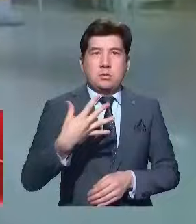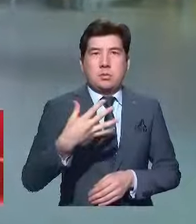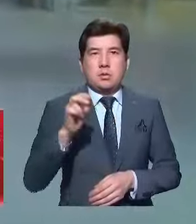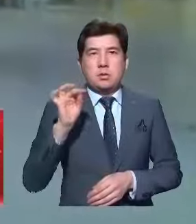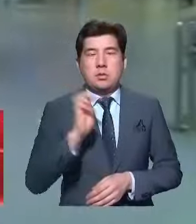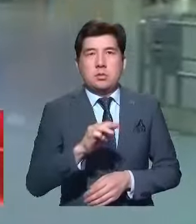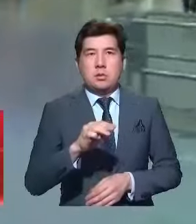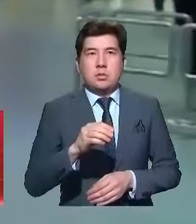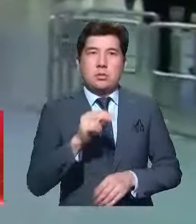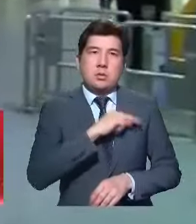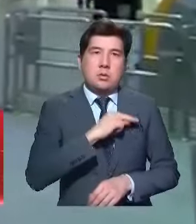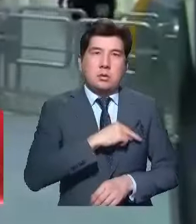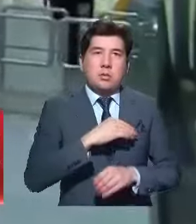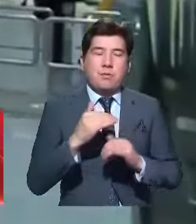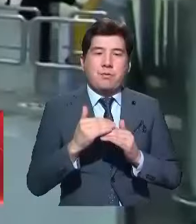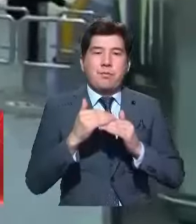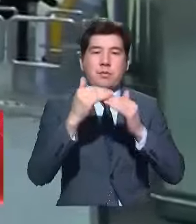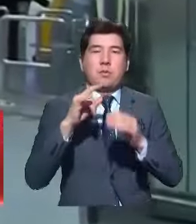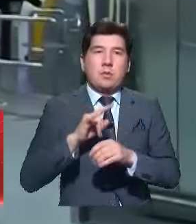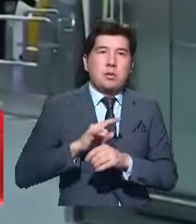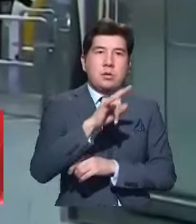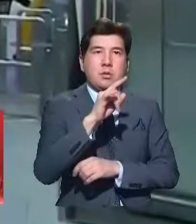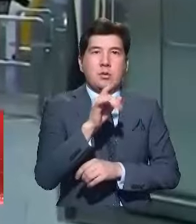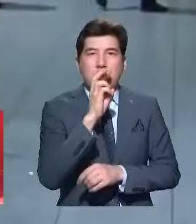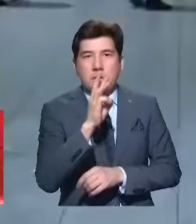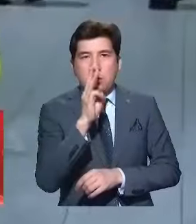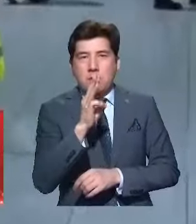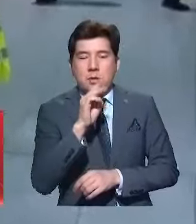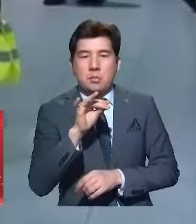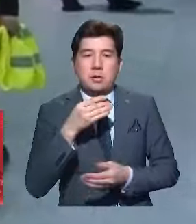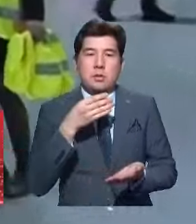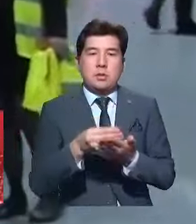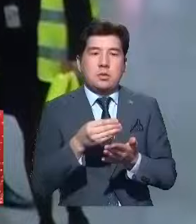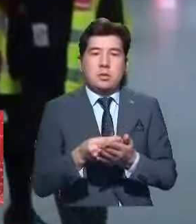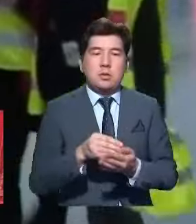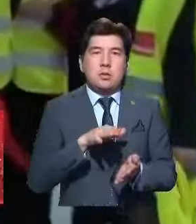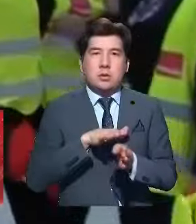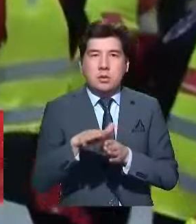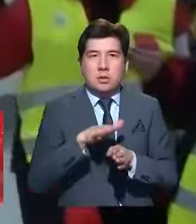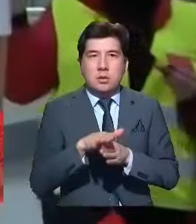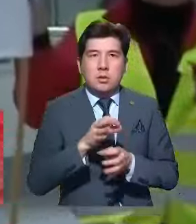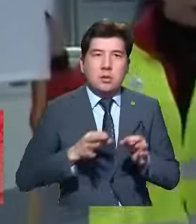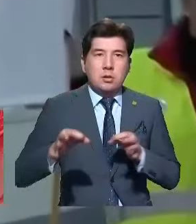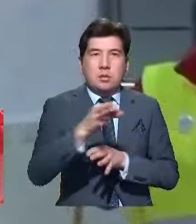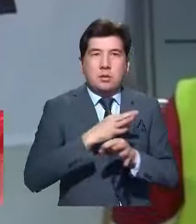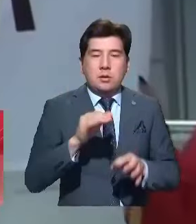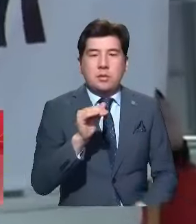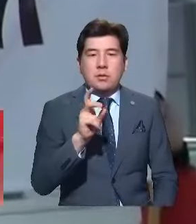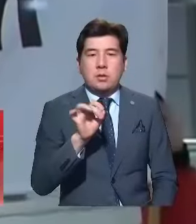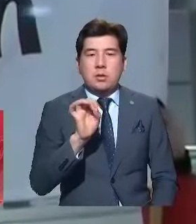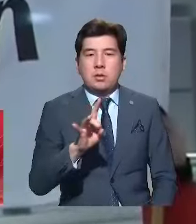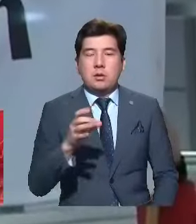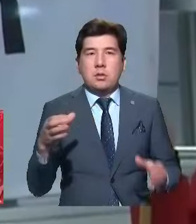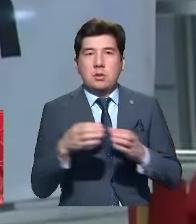работников воздушных гаваней требуют повышения заработной платы. Профильный профсоюз «Верди» ведет переговоры с Федеральной ассоциацией